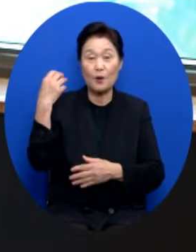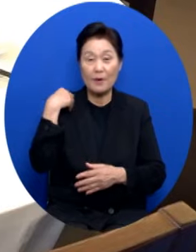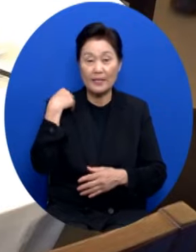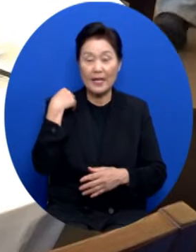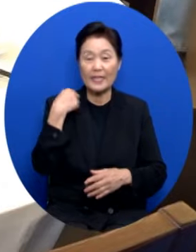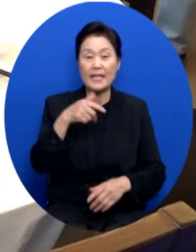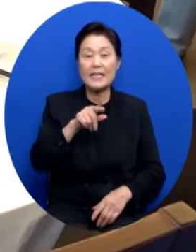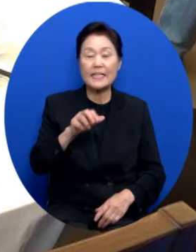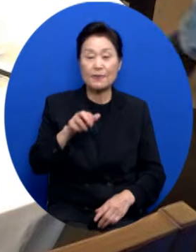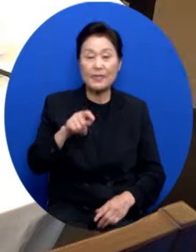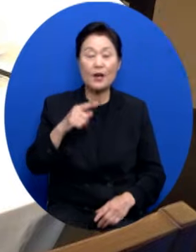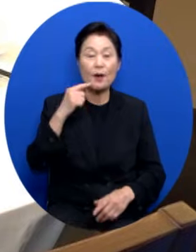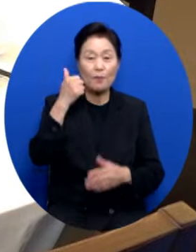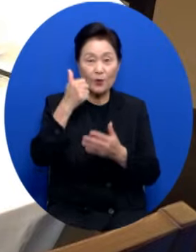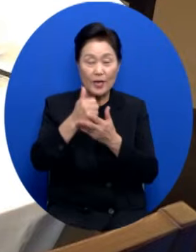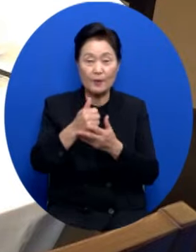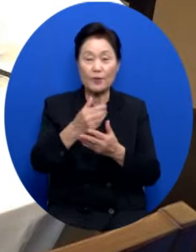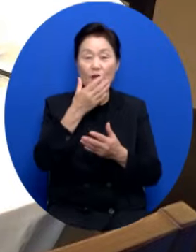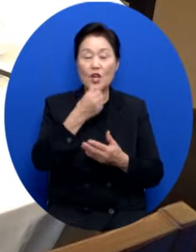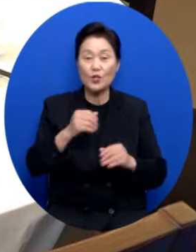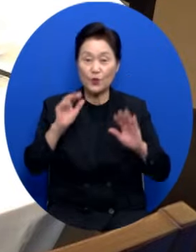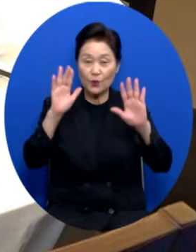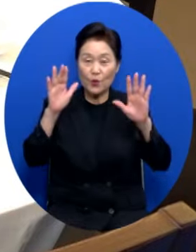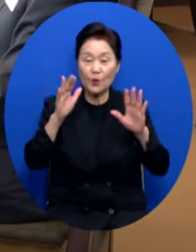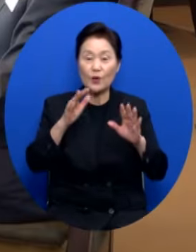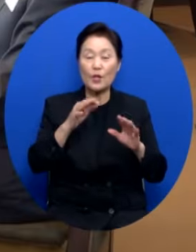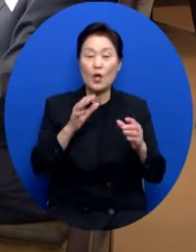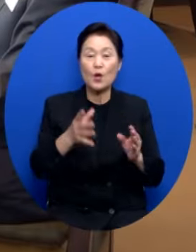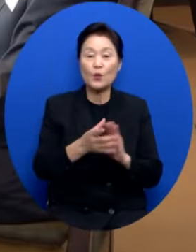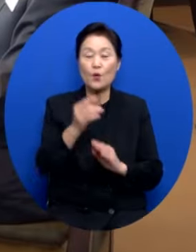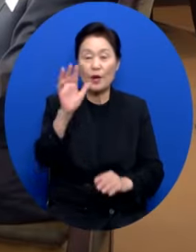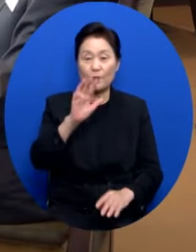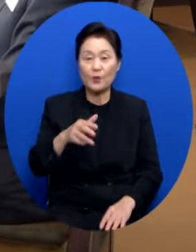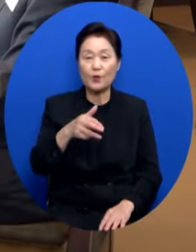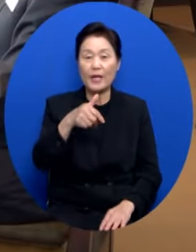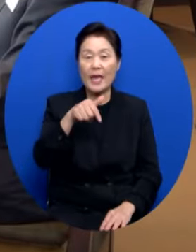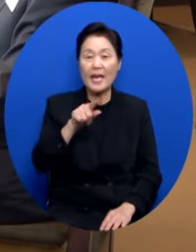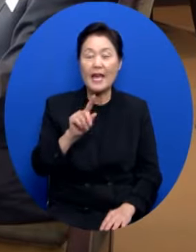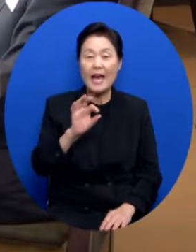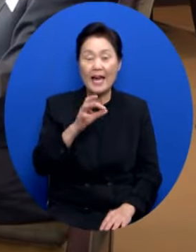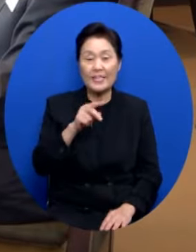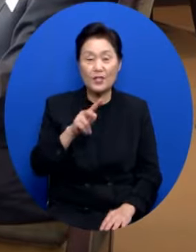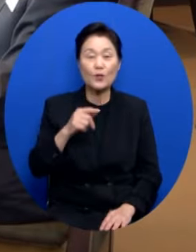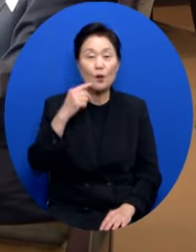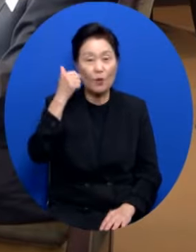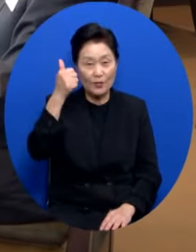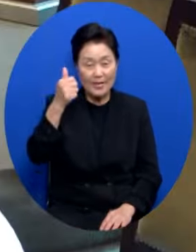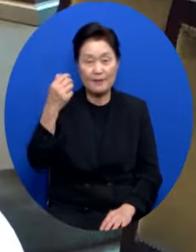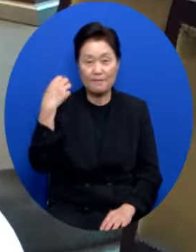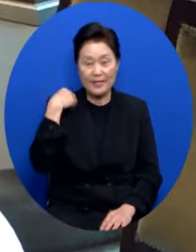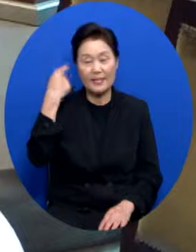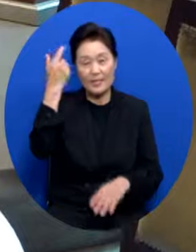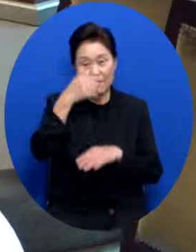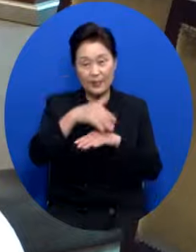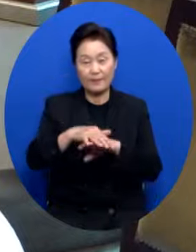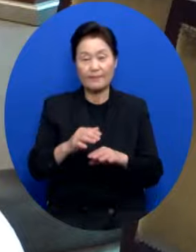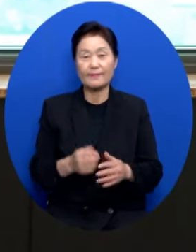이사장 김장환 목사가, 축도는 대한예수교 장로회 통합총회 증경총회장 안영로 목사가 맡을